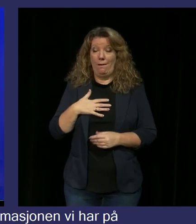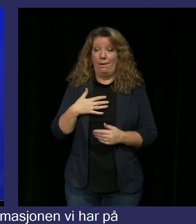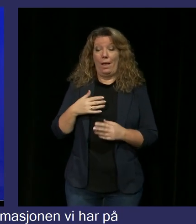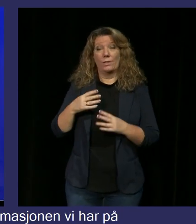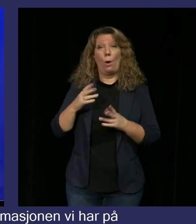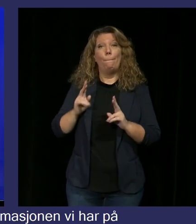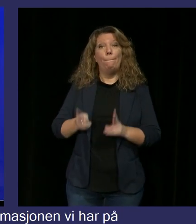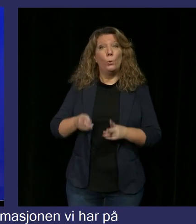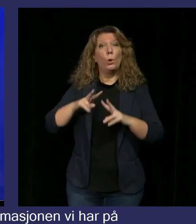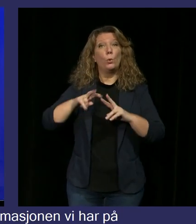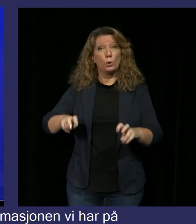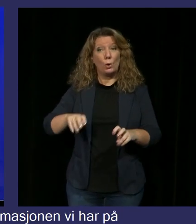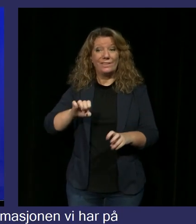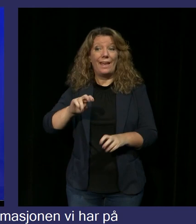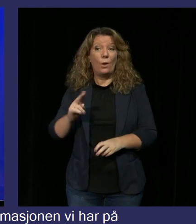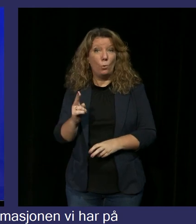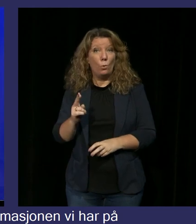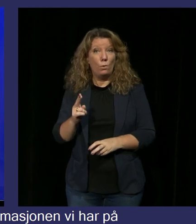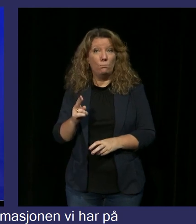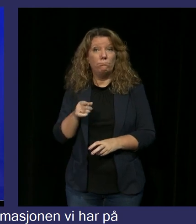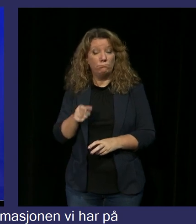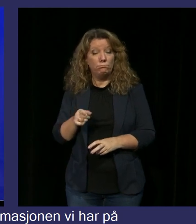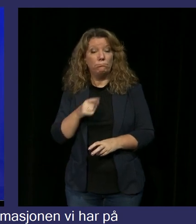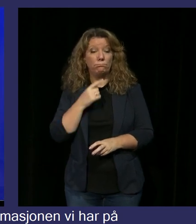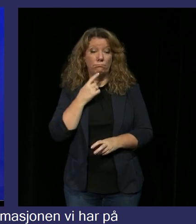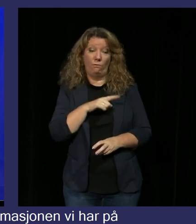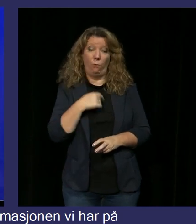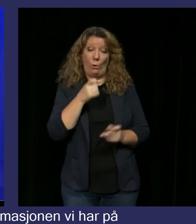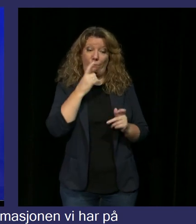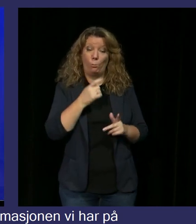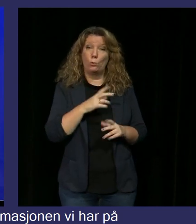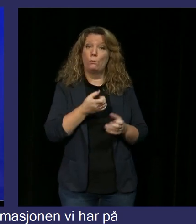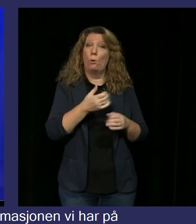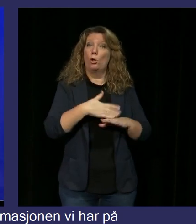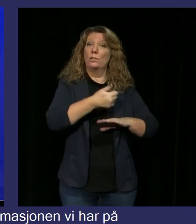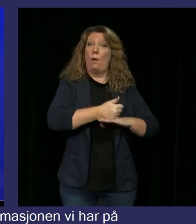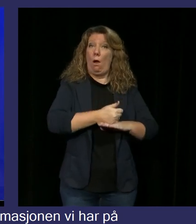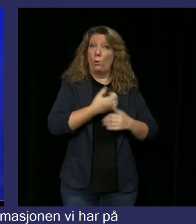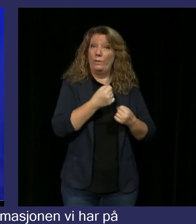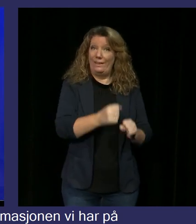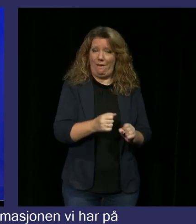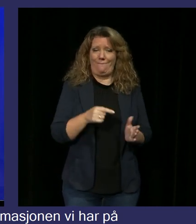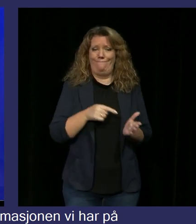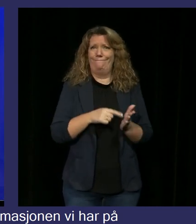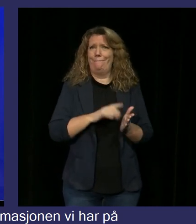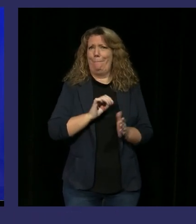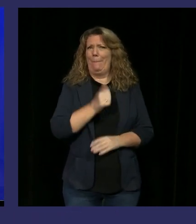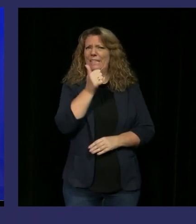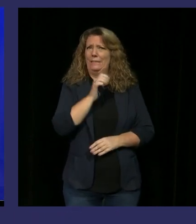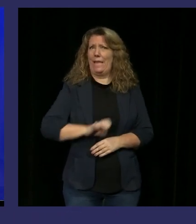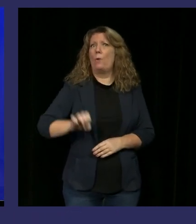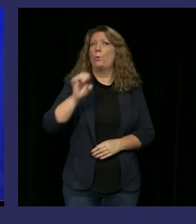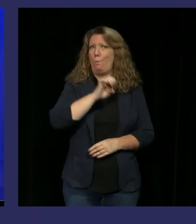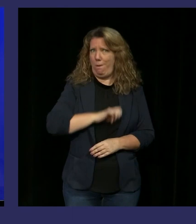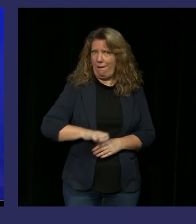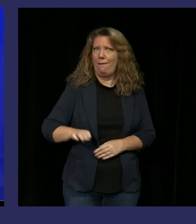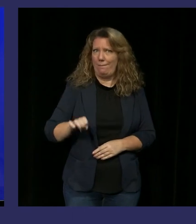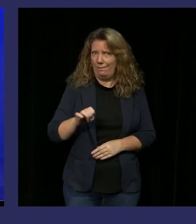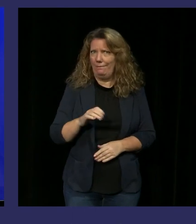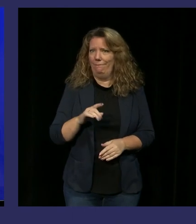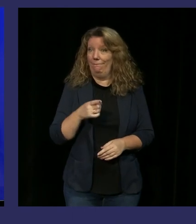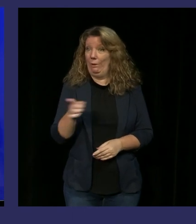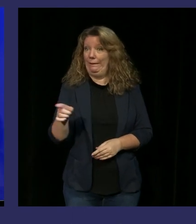brukerundersøkelsen i EU sier at ja, den informasjonen vi har på start og drive, den best i Europa for de som vil faktisk komme og gjøre en jobb